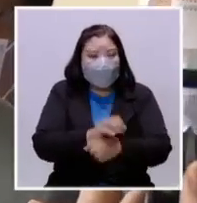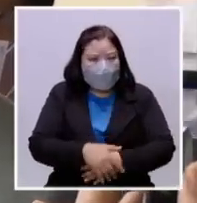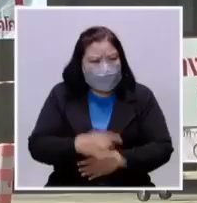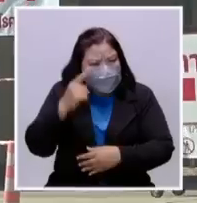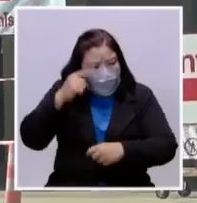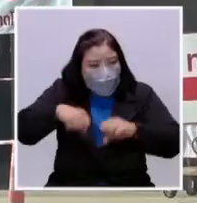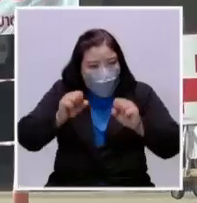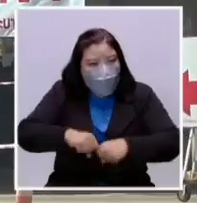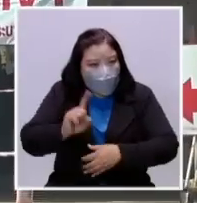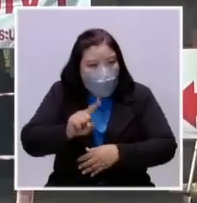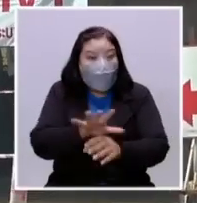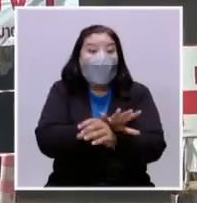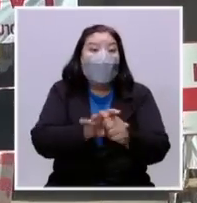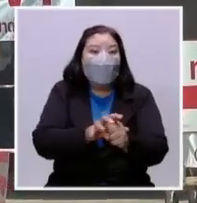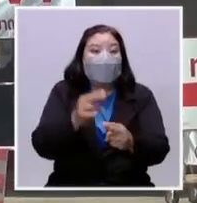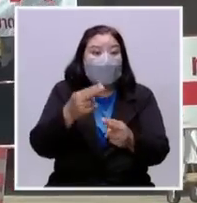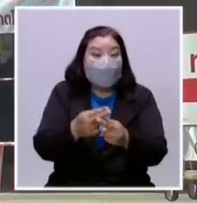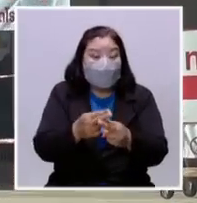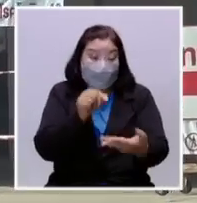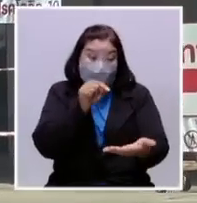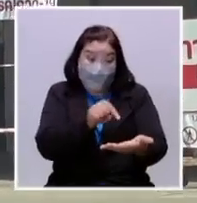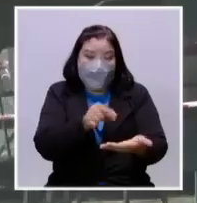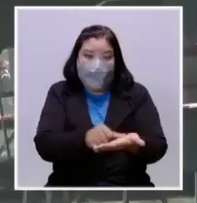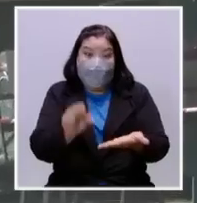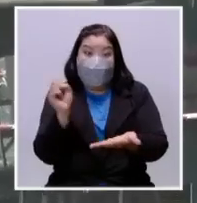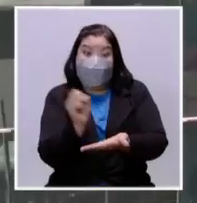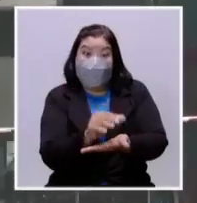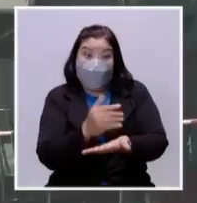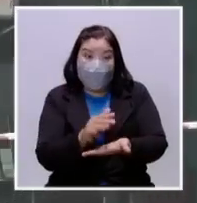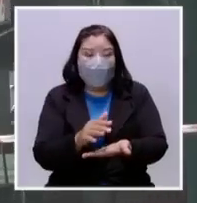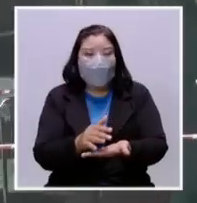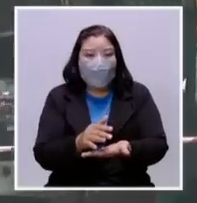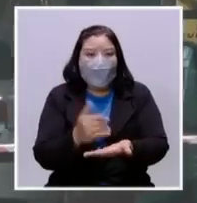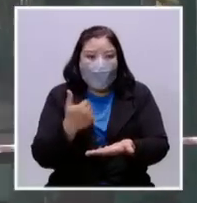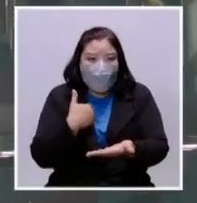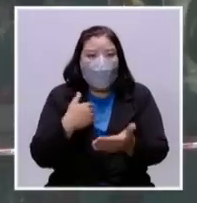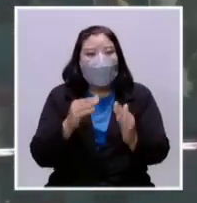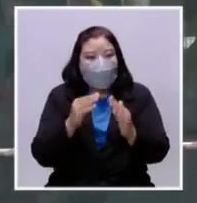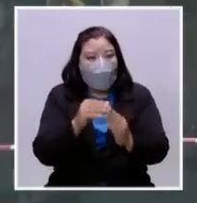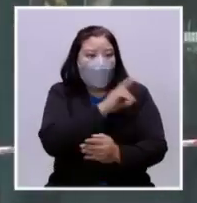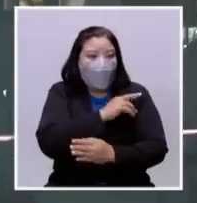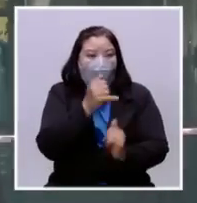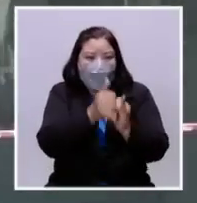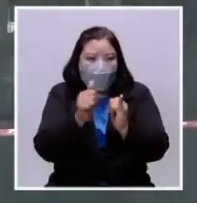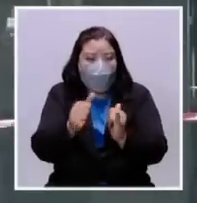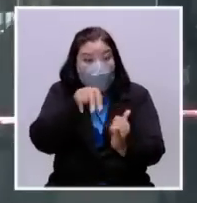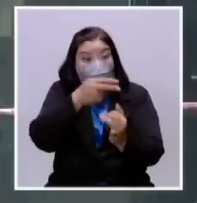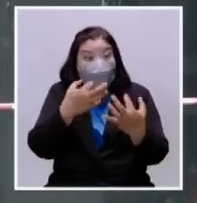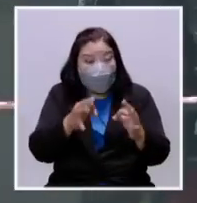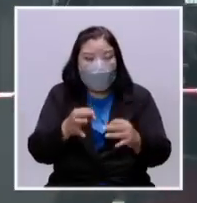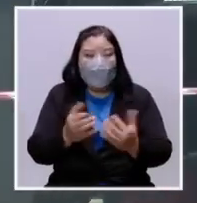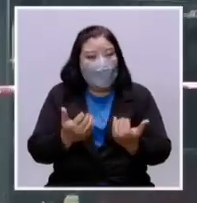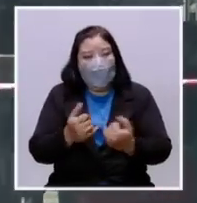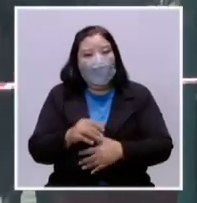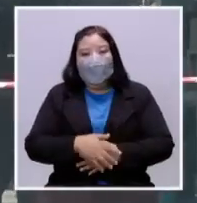าว่าจะยกเลิกโควิดให้ออกจากภาวะฉุกเฉินวิกฤตรักษาทุกที่หรือยูเซปยืนยันนะคะว่าไม่ใช่เป็นการยกเลิกต